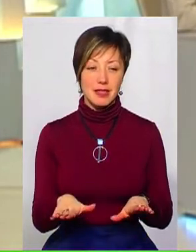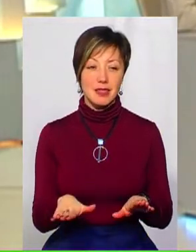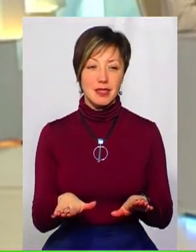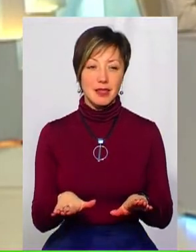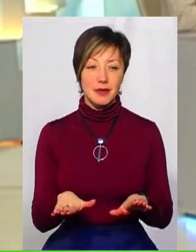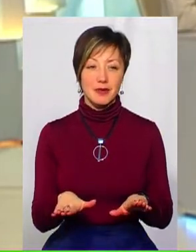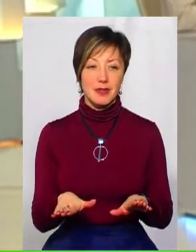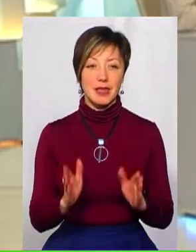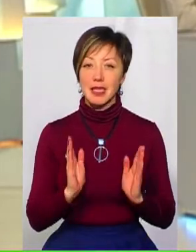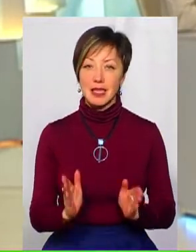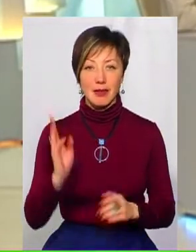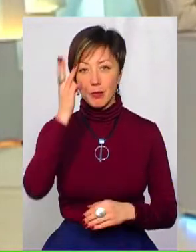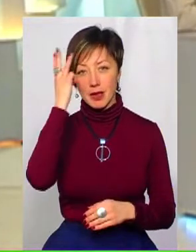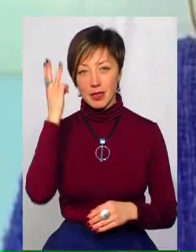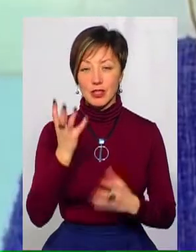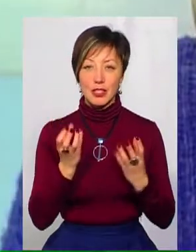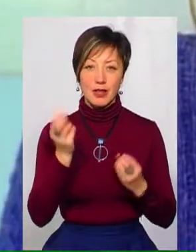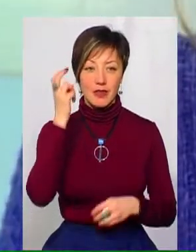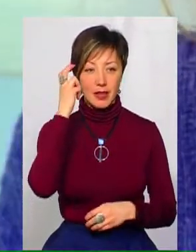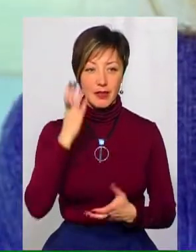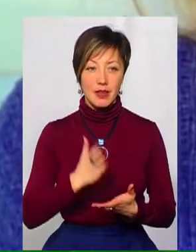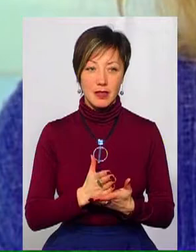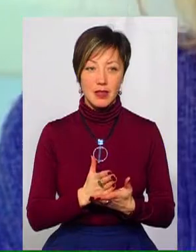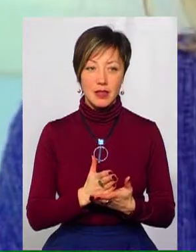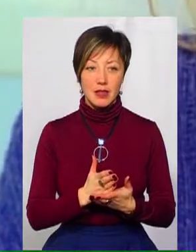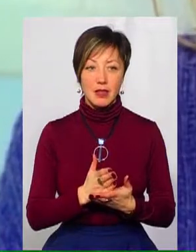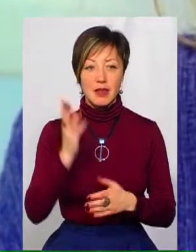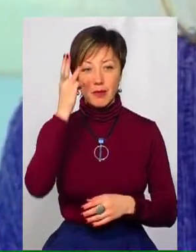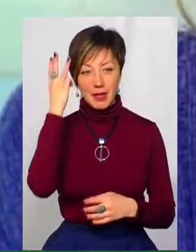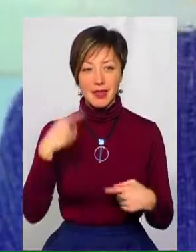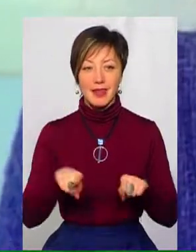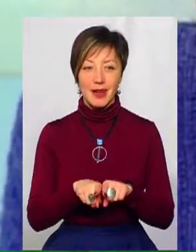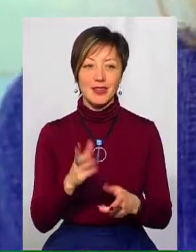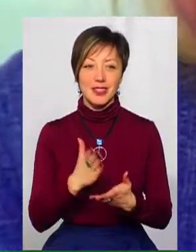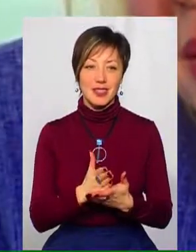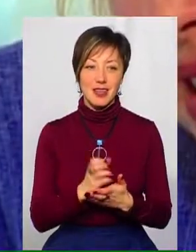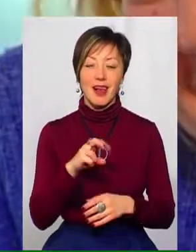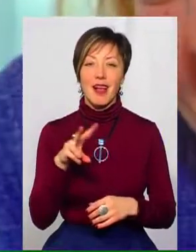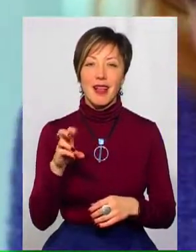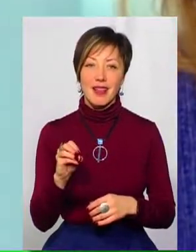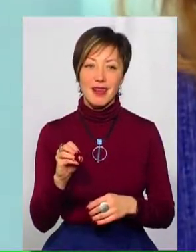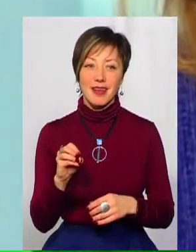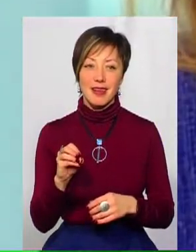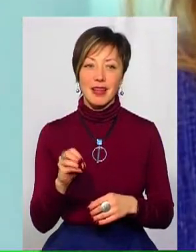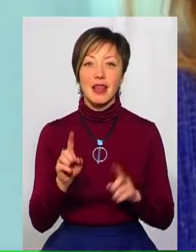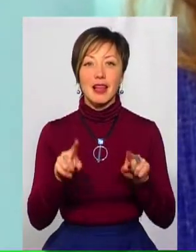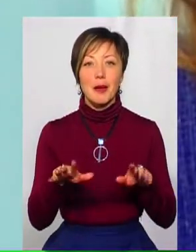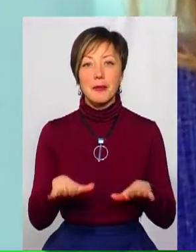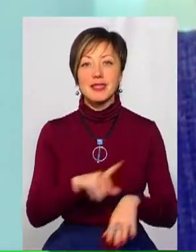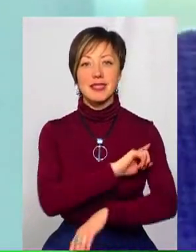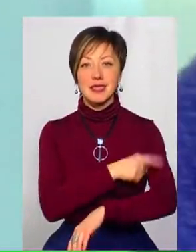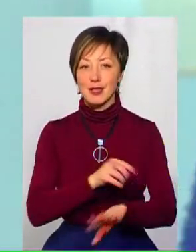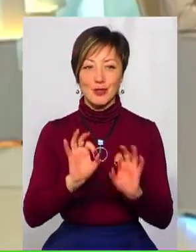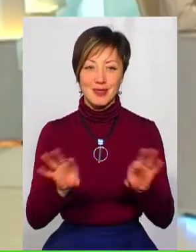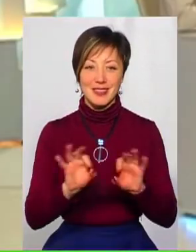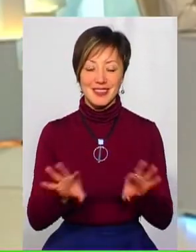воно не тільки у Хмельницькому, ще й у Києві, але у Хмельницькому також воно є. Але воно на те місце сили, щоб його не розказувати, насправді.